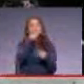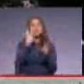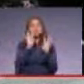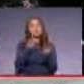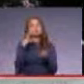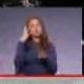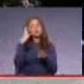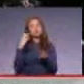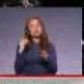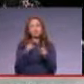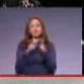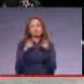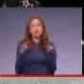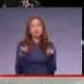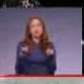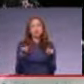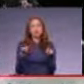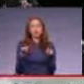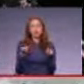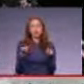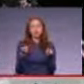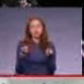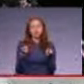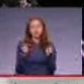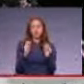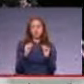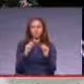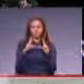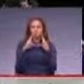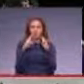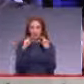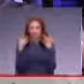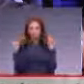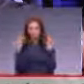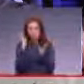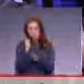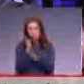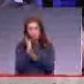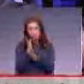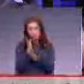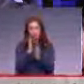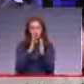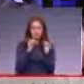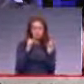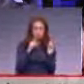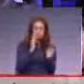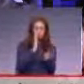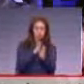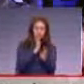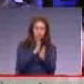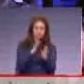كده. الطعم الجديد اللي حاصل ده هو ده اللي عجبني. هل دي مواجهه